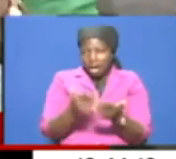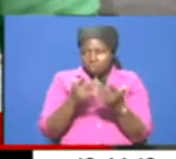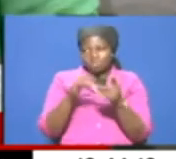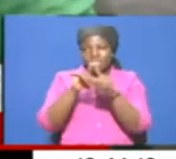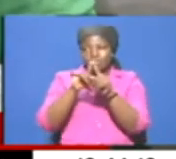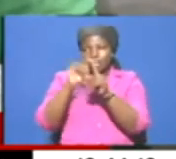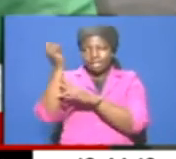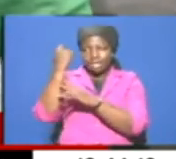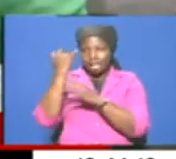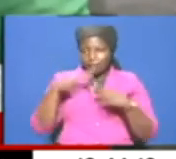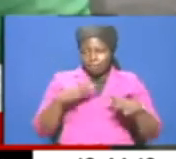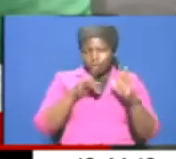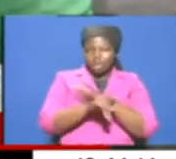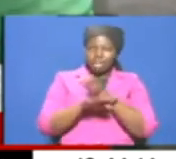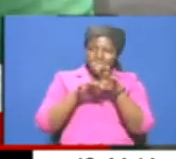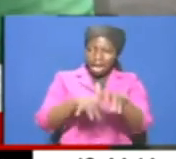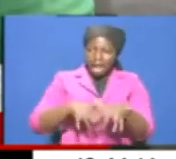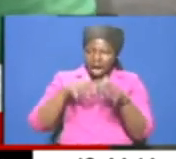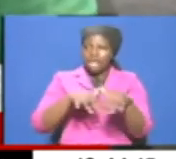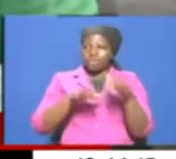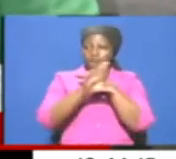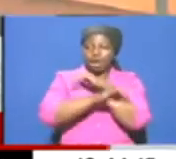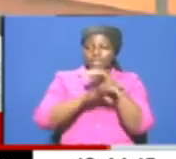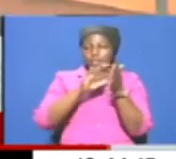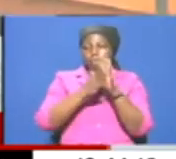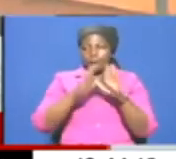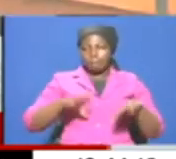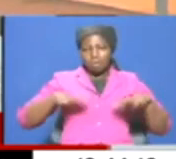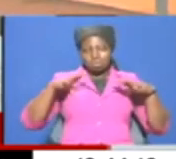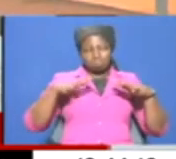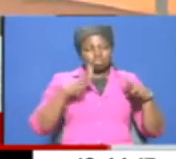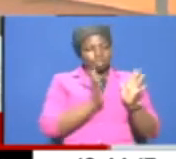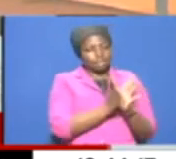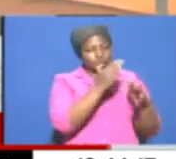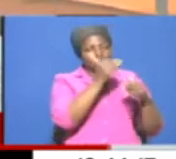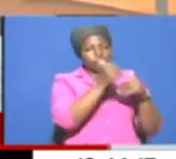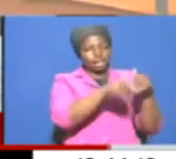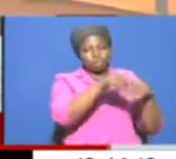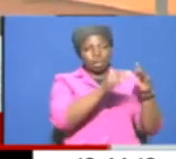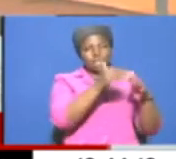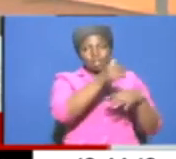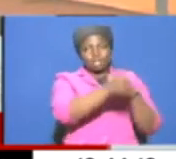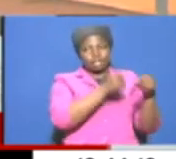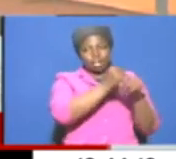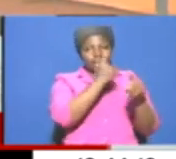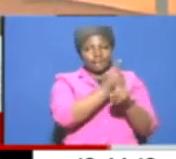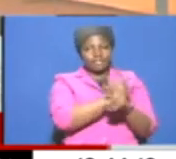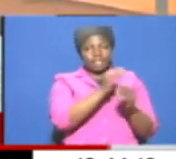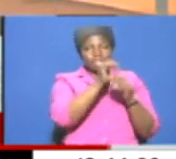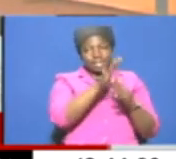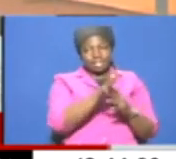country, tutakuwa tunajivunia kuwa wana Kenya. Uchaguzi mkuu ni mwaka ujao, na viongozi mbalimbali wanajipigia